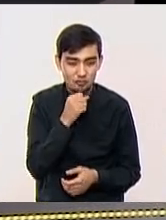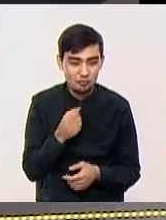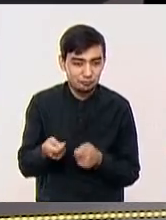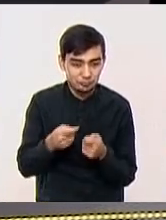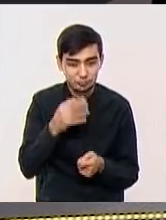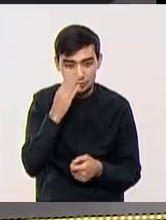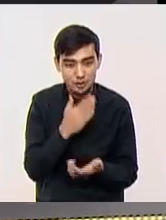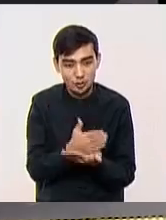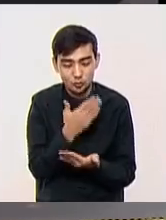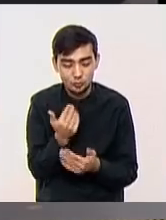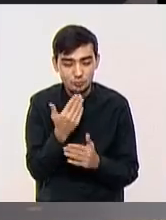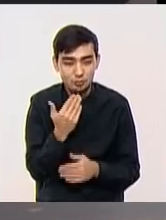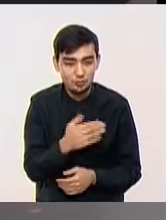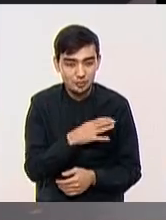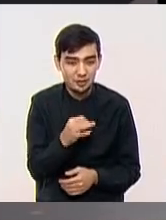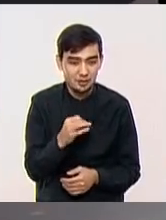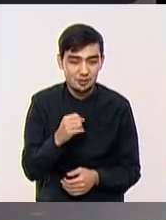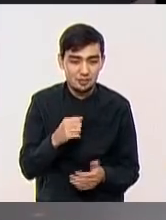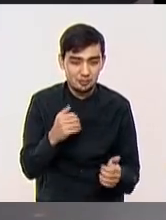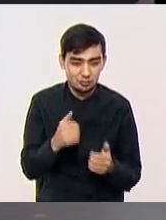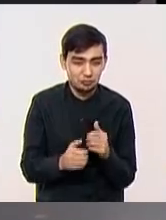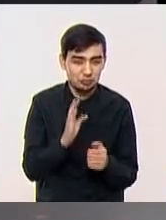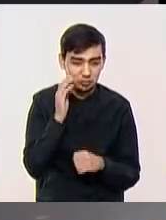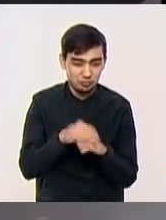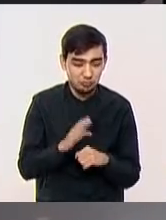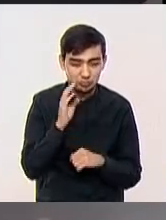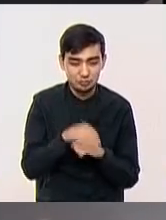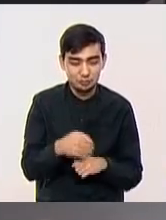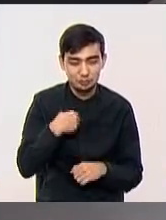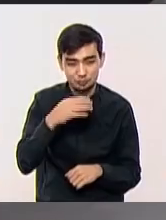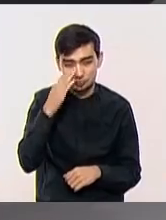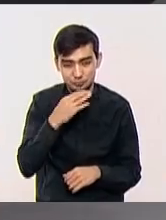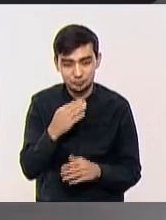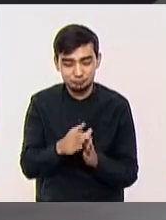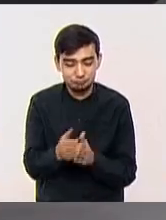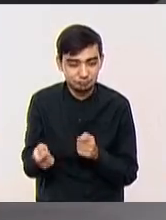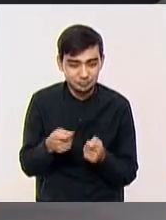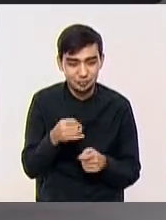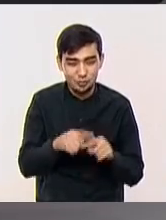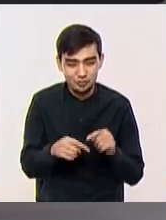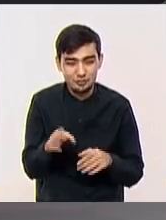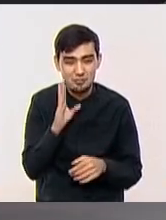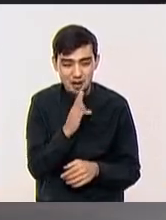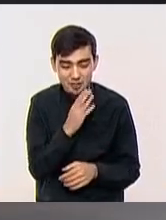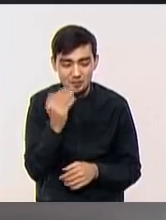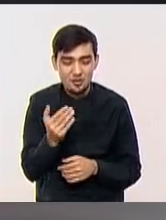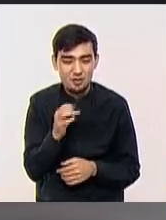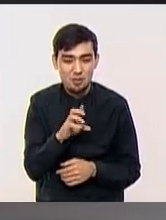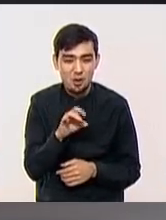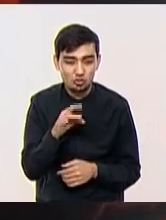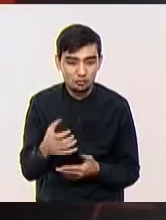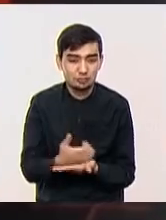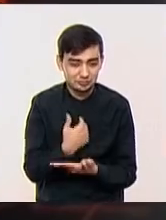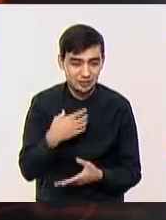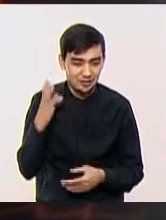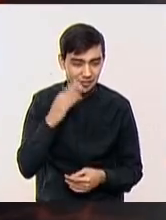сұрапты. Мына суреттегідей күні-түні Құдайдан ұлының оралуын жалбарына сұраған анасы мен жақындары Бауыржанның табылатынына әлі